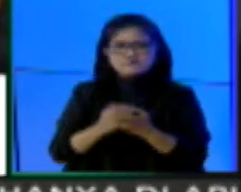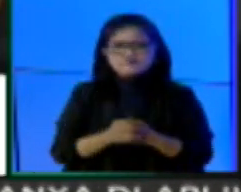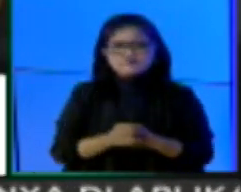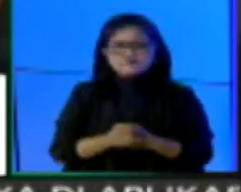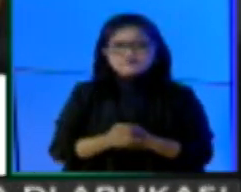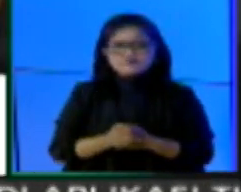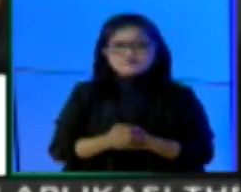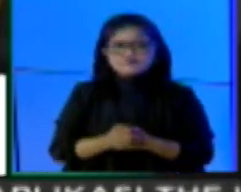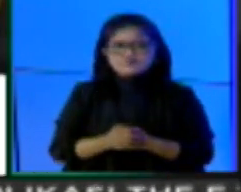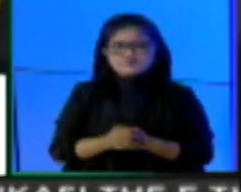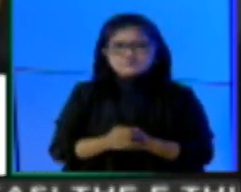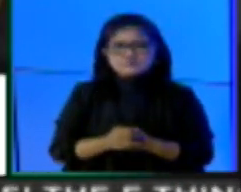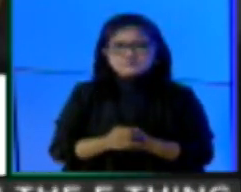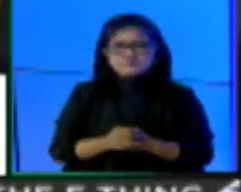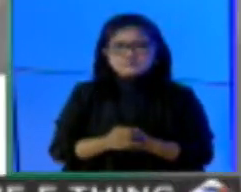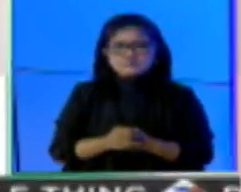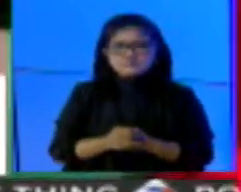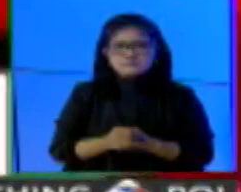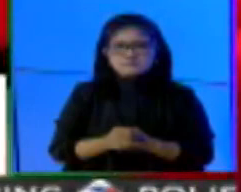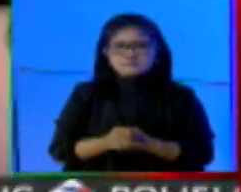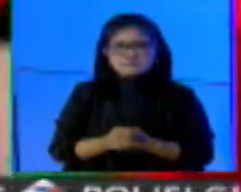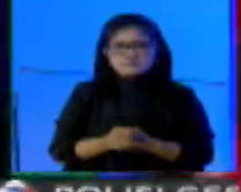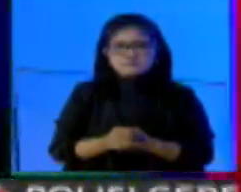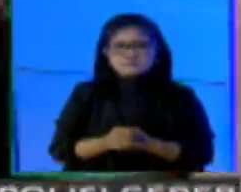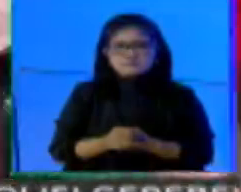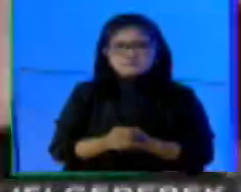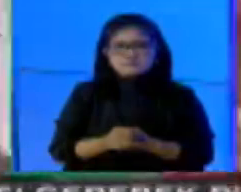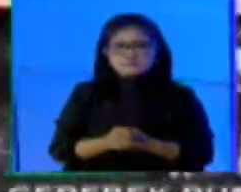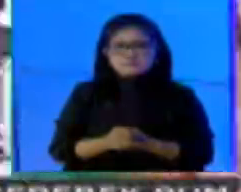terbuka, saya menyatakan ini bertanggung jawab.